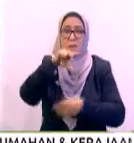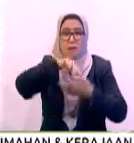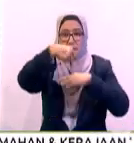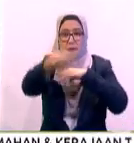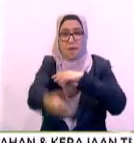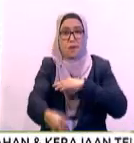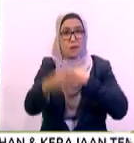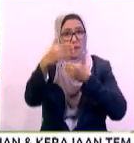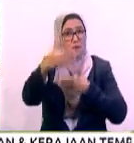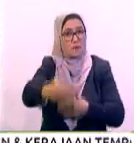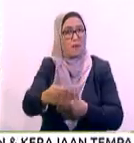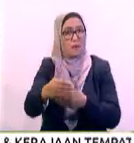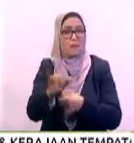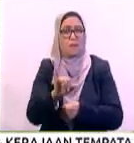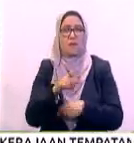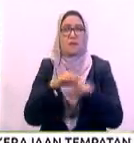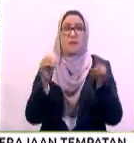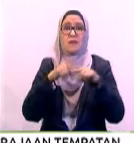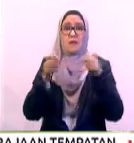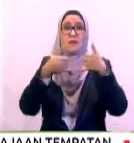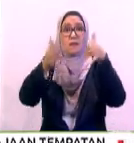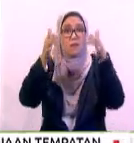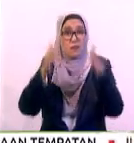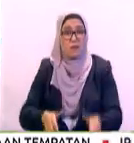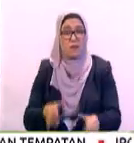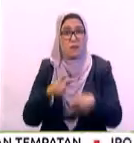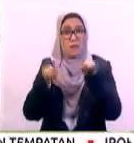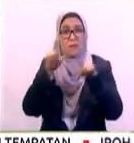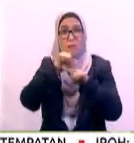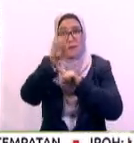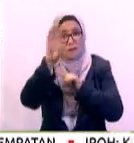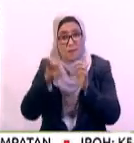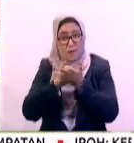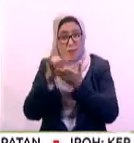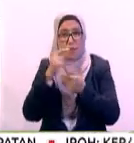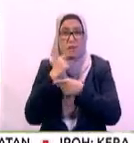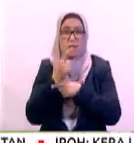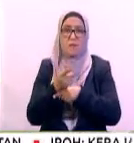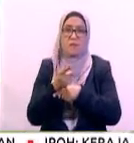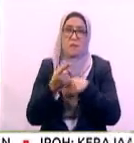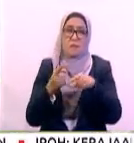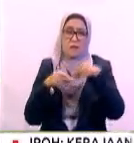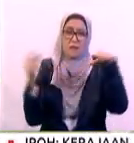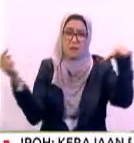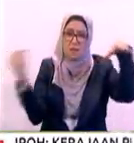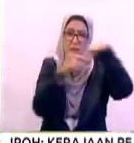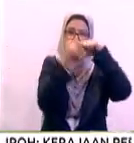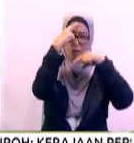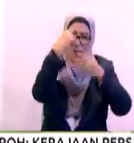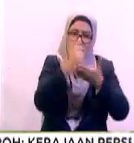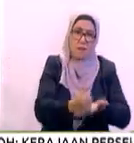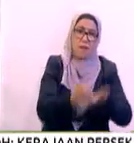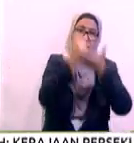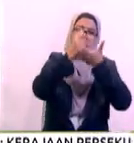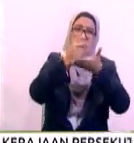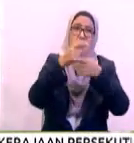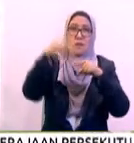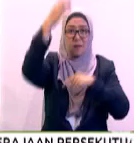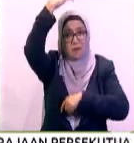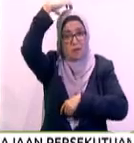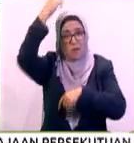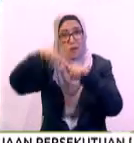Brazil, Sandro Da Silva, melengkapkan penalti itu pada masa kecederaan perlawanan untuk membantu Selangor memintas Kedah dan Melaka